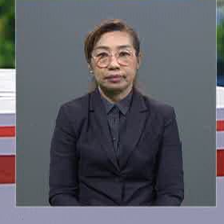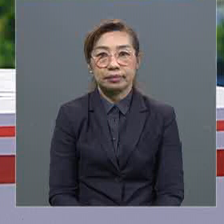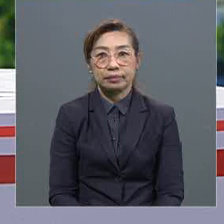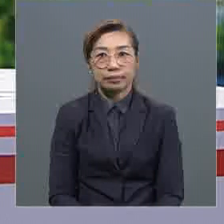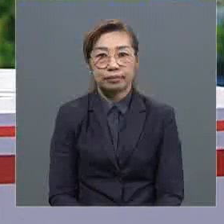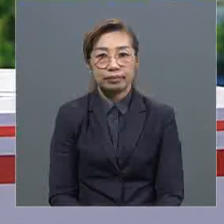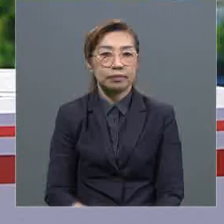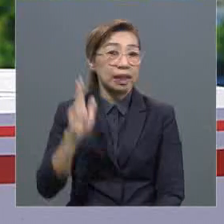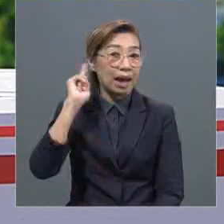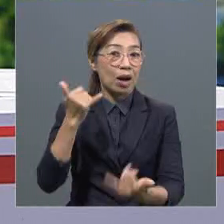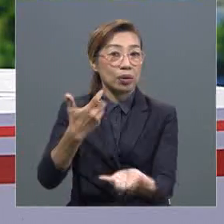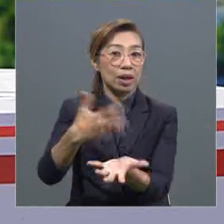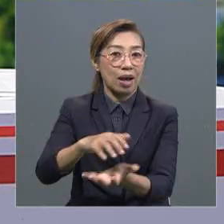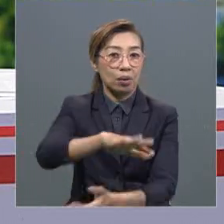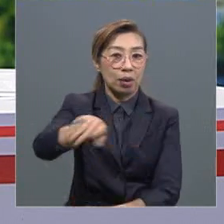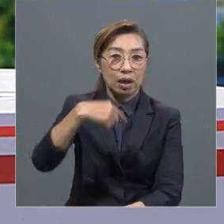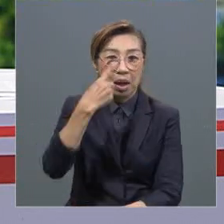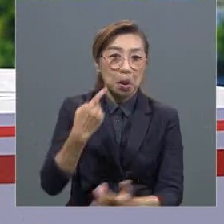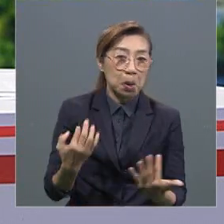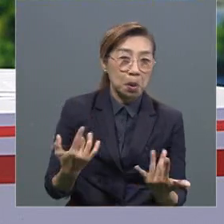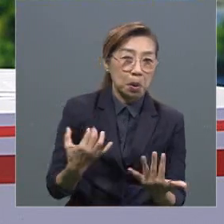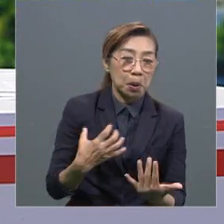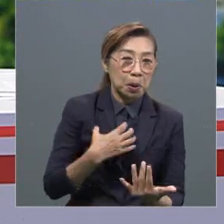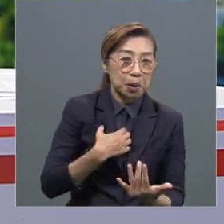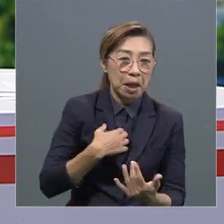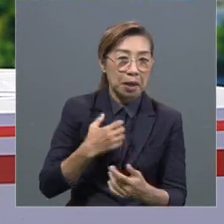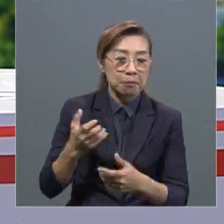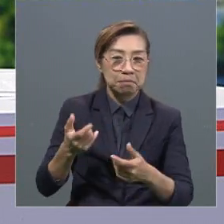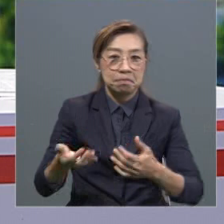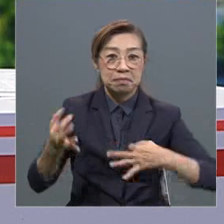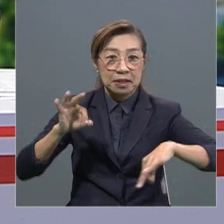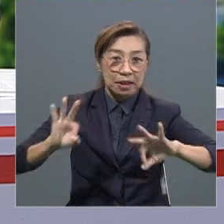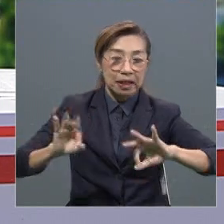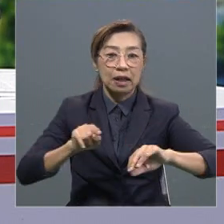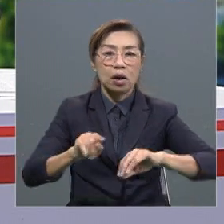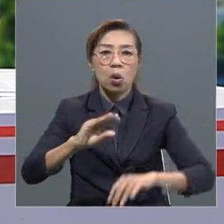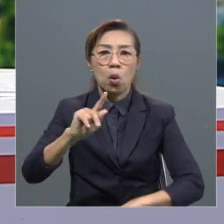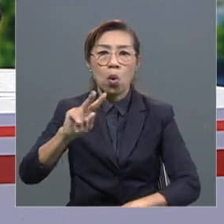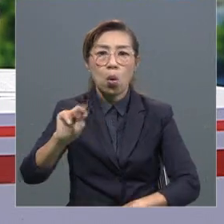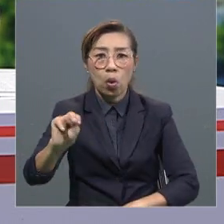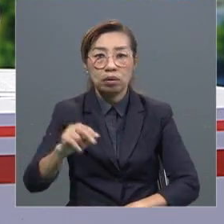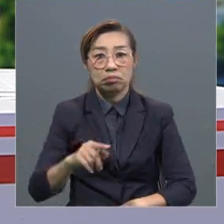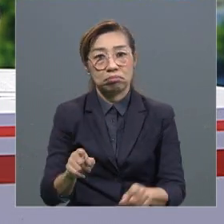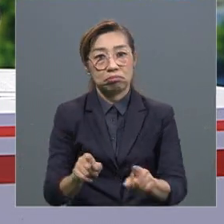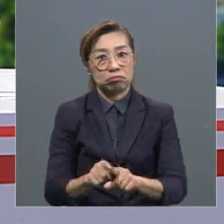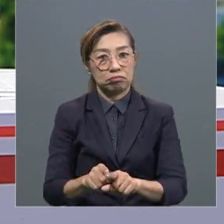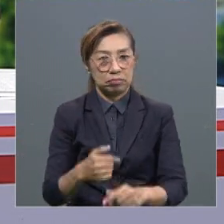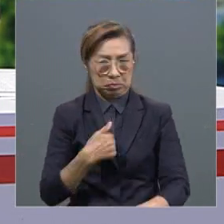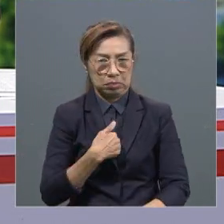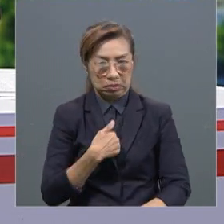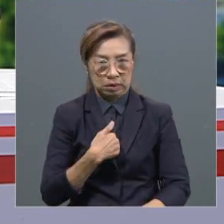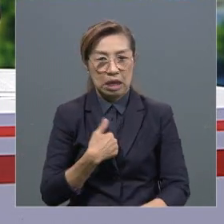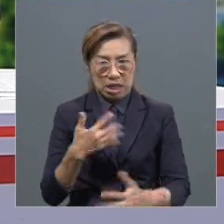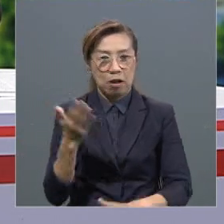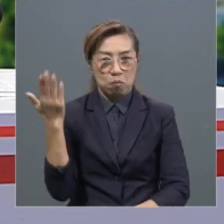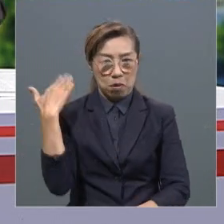ส่วนคราวนี้ต้องบอกว่าใครที่รอคอยการแสดงโนสุดยิ่งใหญ่แห่งปีเป็นคนหนึ่งที่มีโอกาสได้